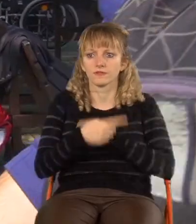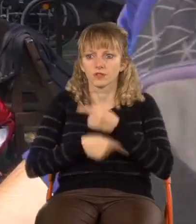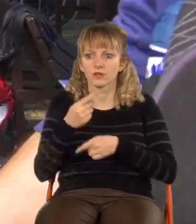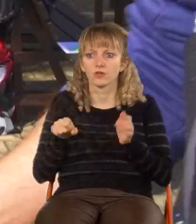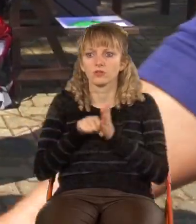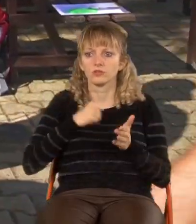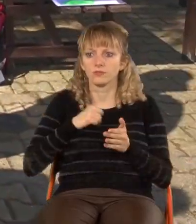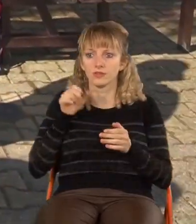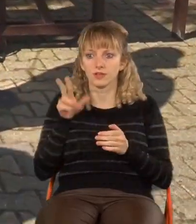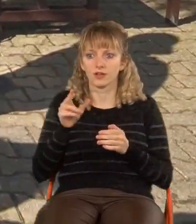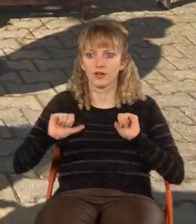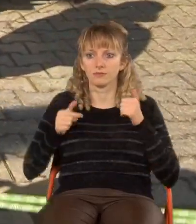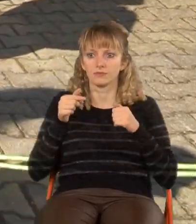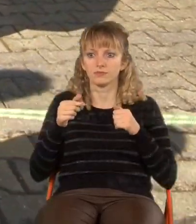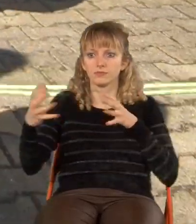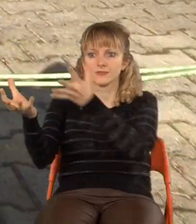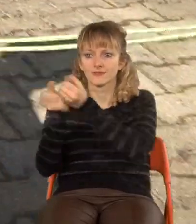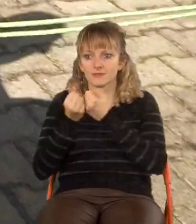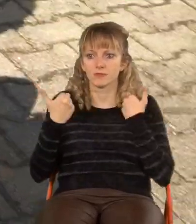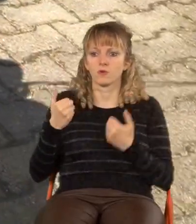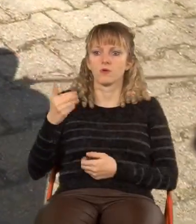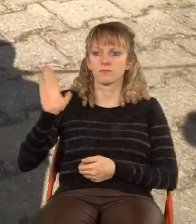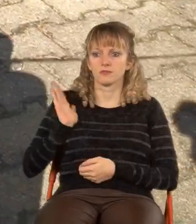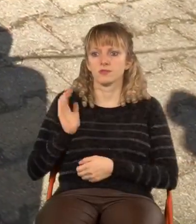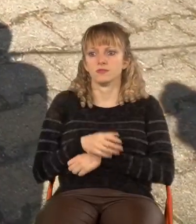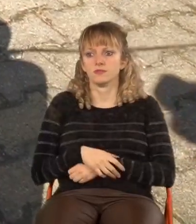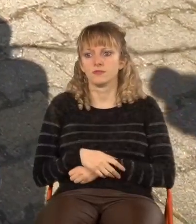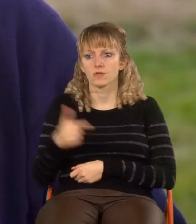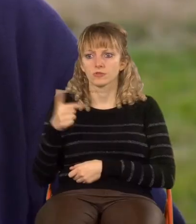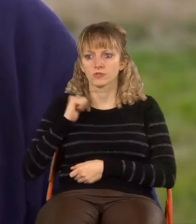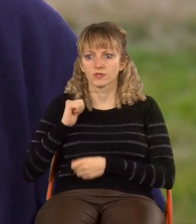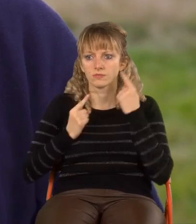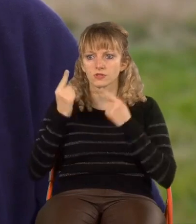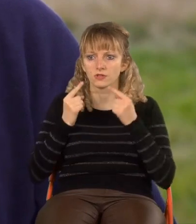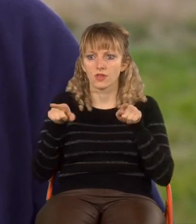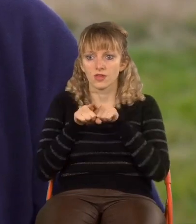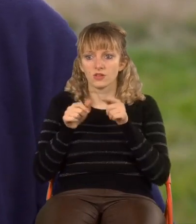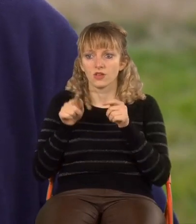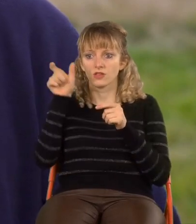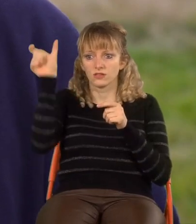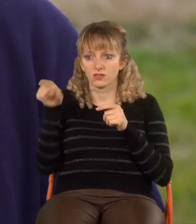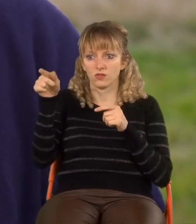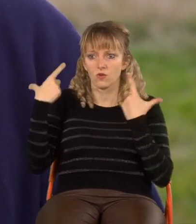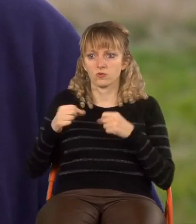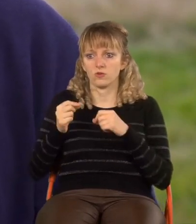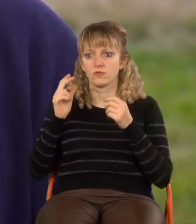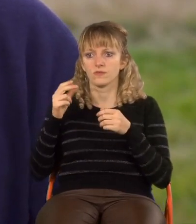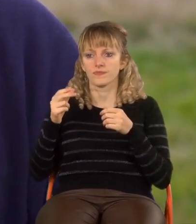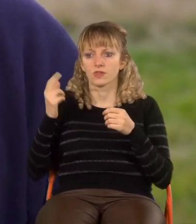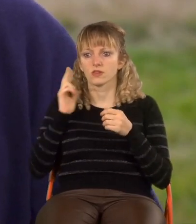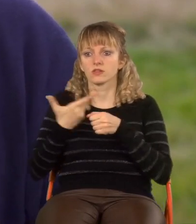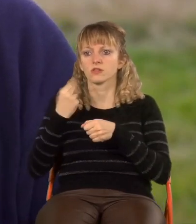wózka inwalidzkiego do siebie tak, by ciągnięcie go było bezpieczne. Musimy czasami myśleć nawet za tą osobę,